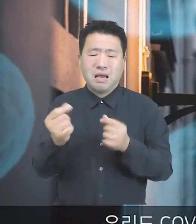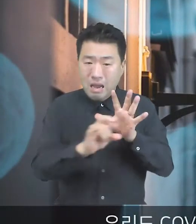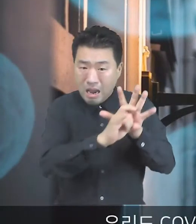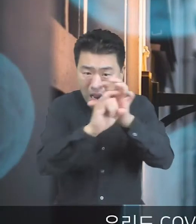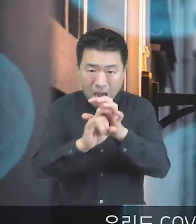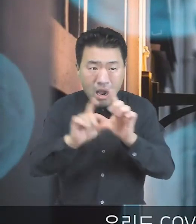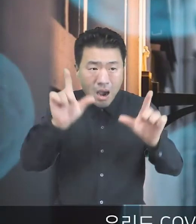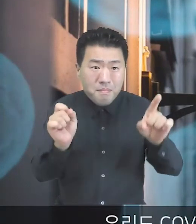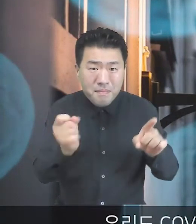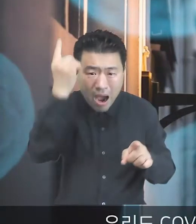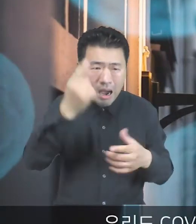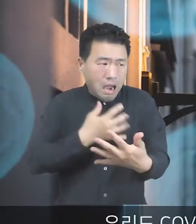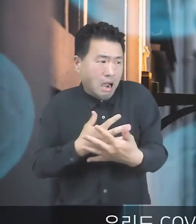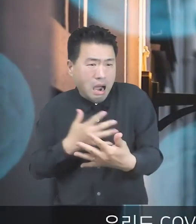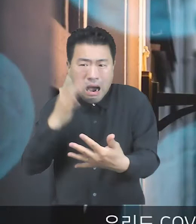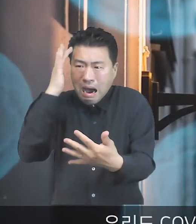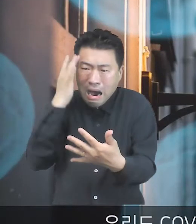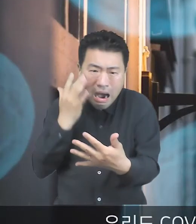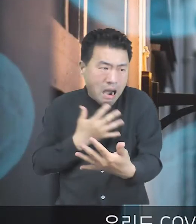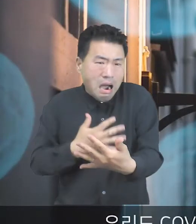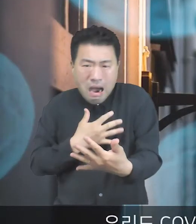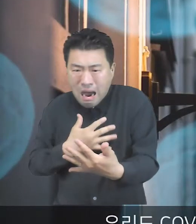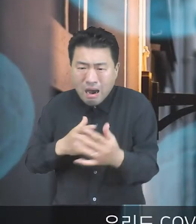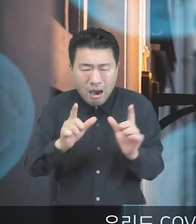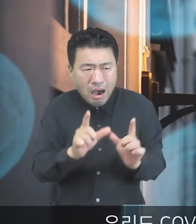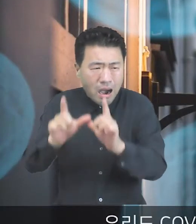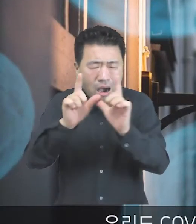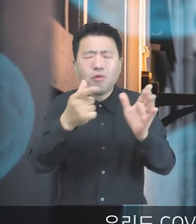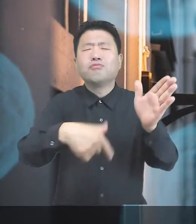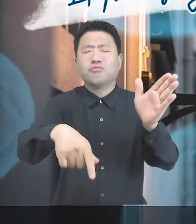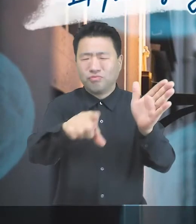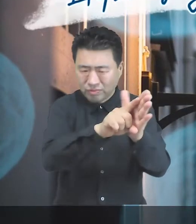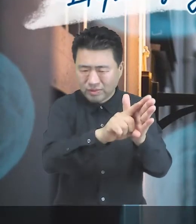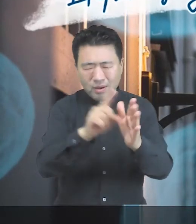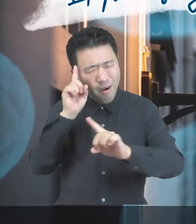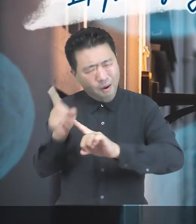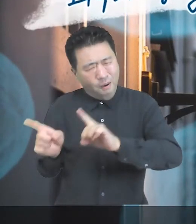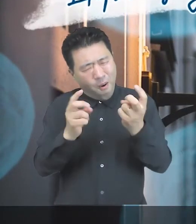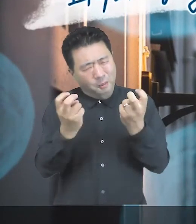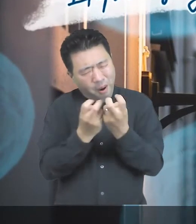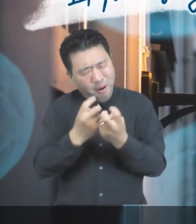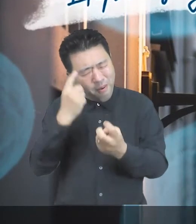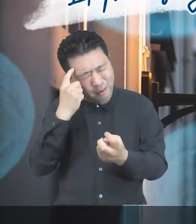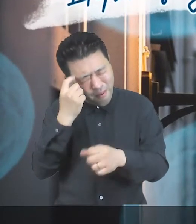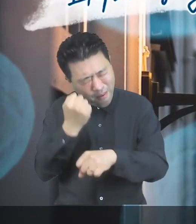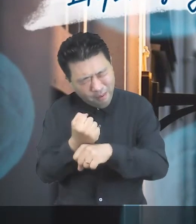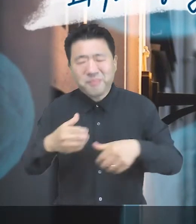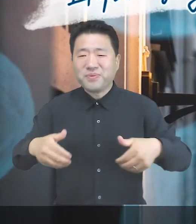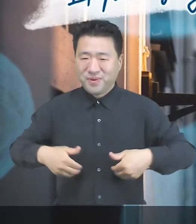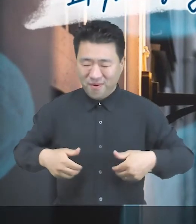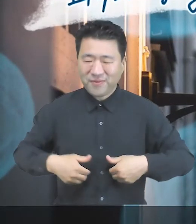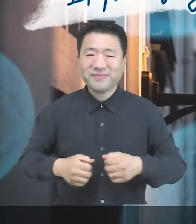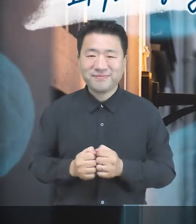우리도 코로나19로 인해 불안과 공포를 안고 살아갈 사람들을 위해 회복의 방법도 생각해 봐야겠네요.